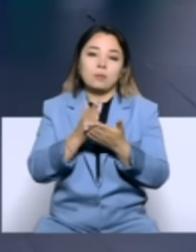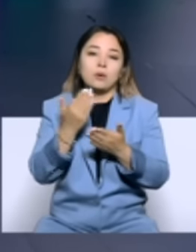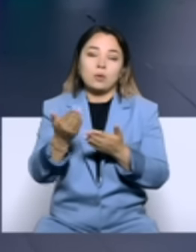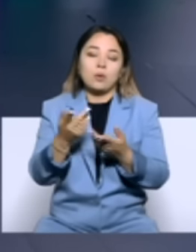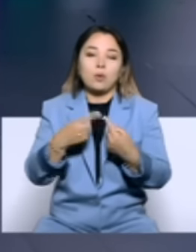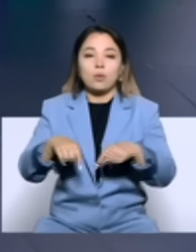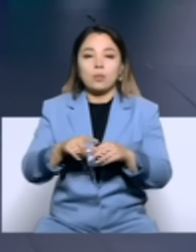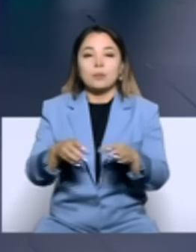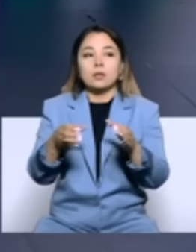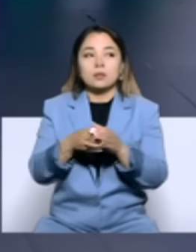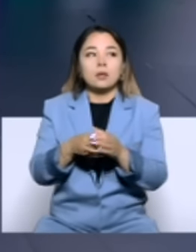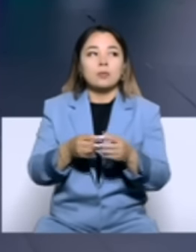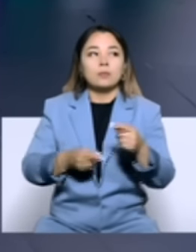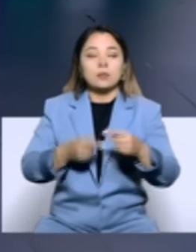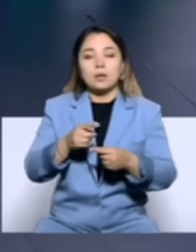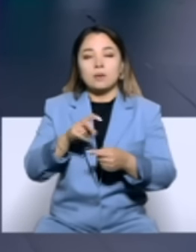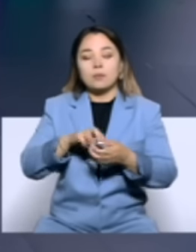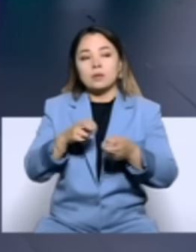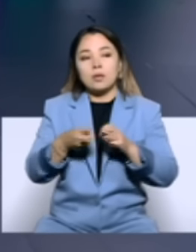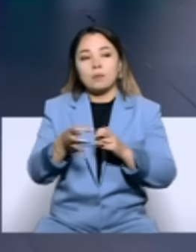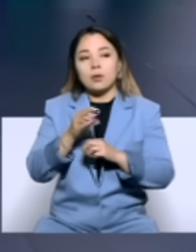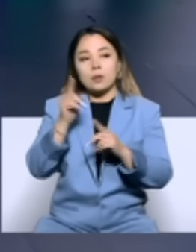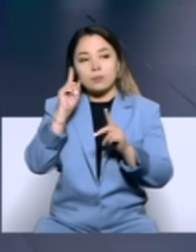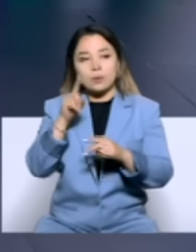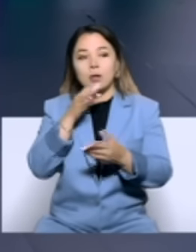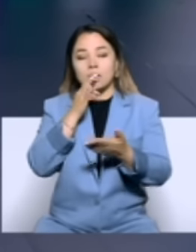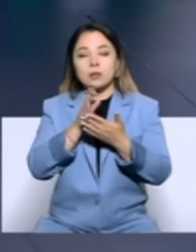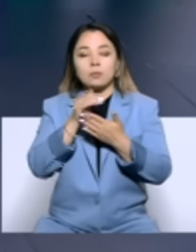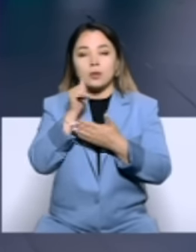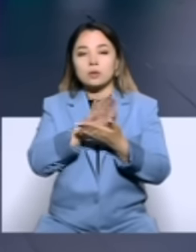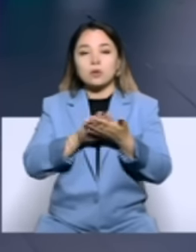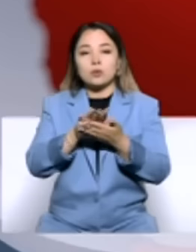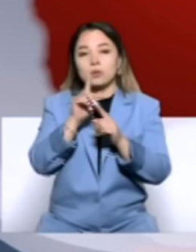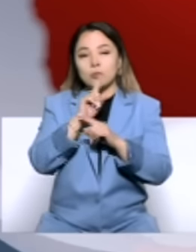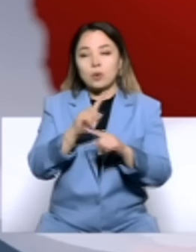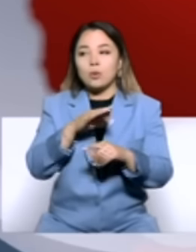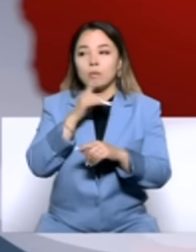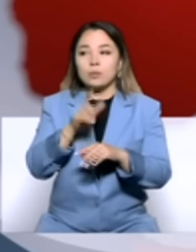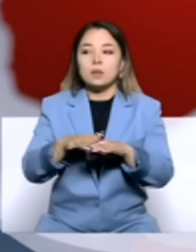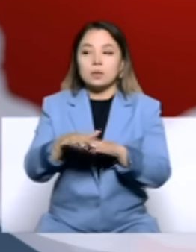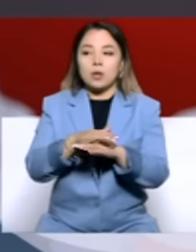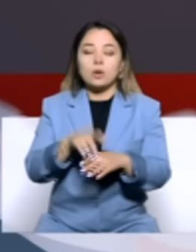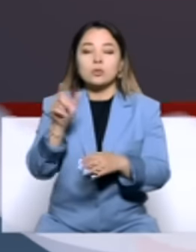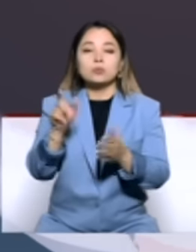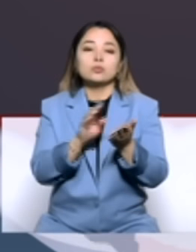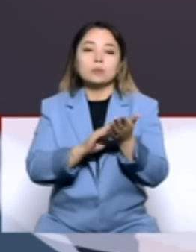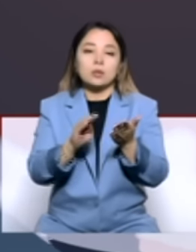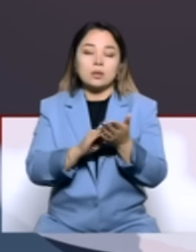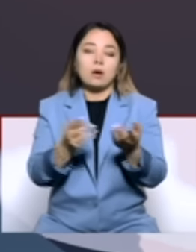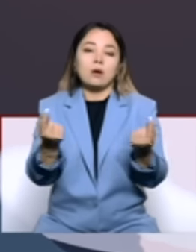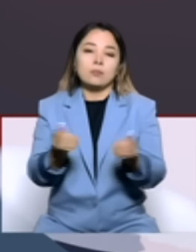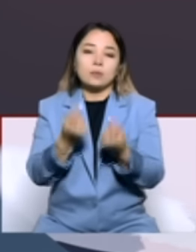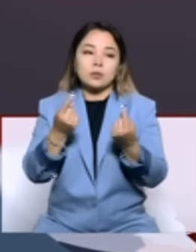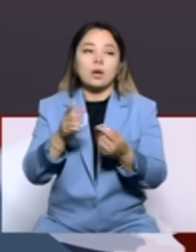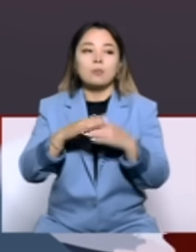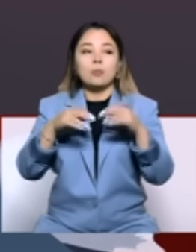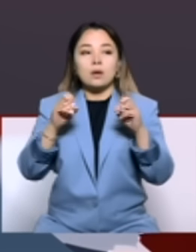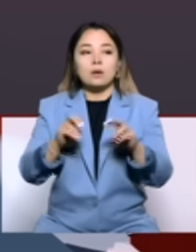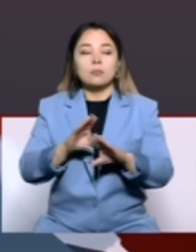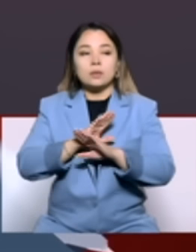Біз қоғамда бұл кеселдің бар екенін жасырмаймыз. Ал көпшілігіңіз үшін журналистика жайғана мамандық